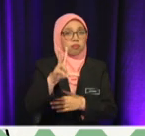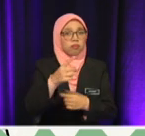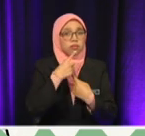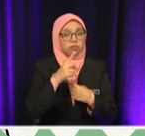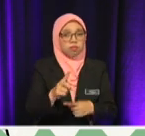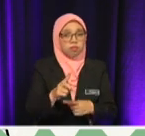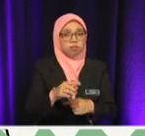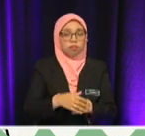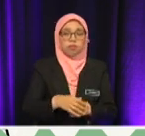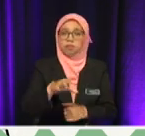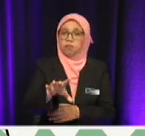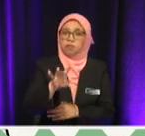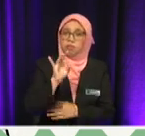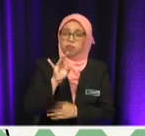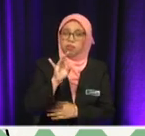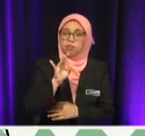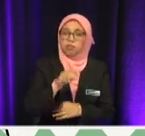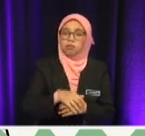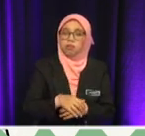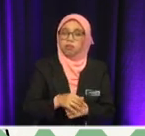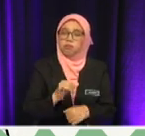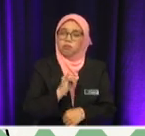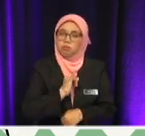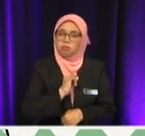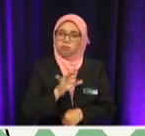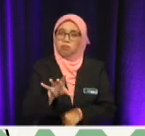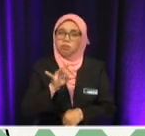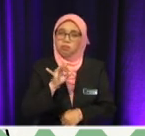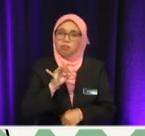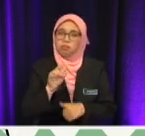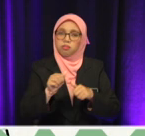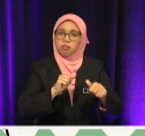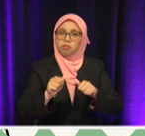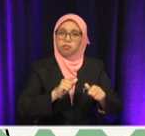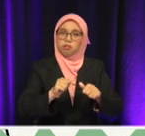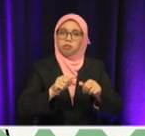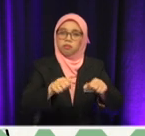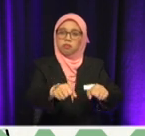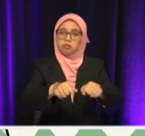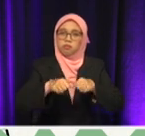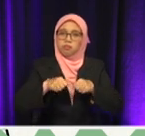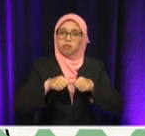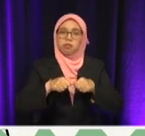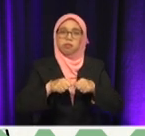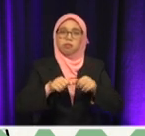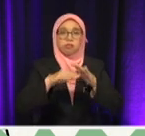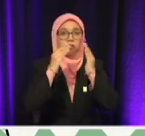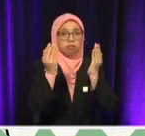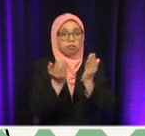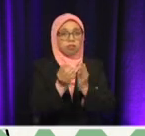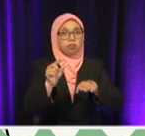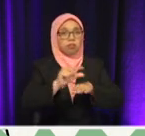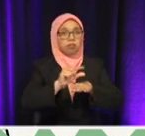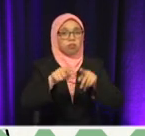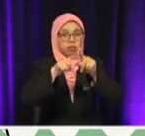jadi kamu akan pilih, kalau saya akan pilih aktiviti menarik bola dengan menggunakan gelerotan. Okey, kita dah